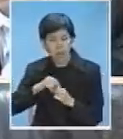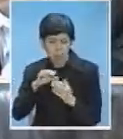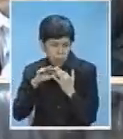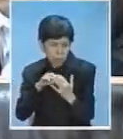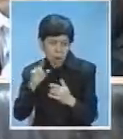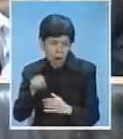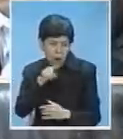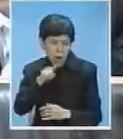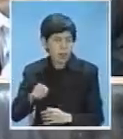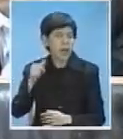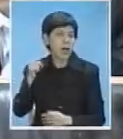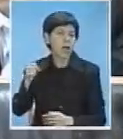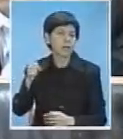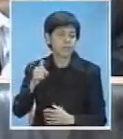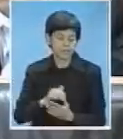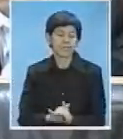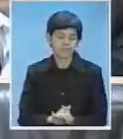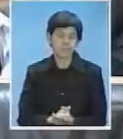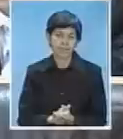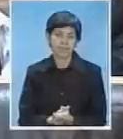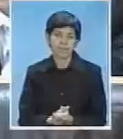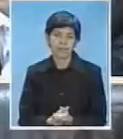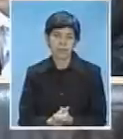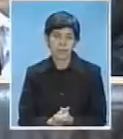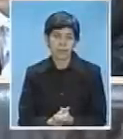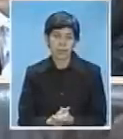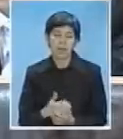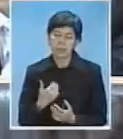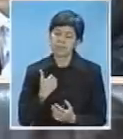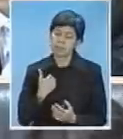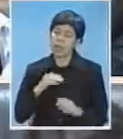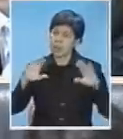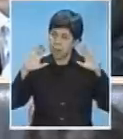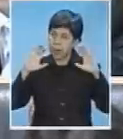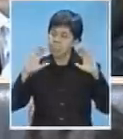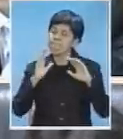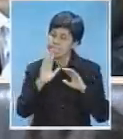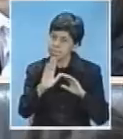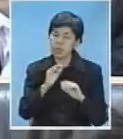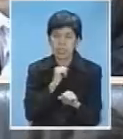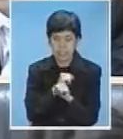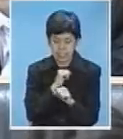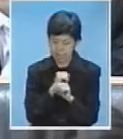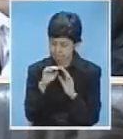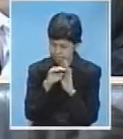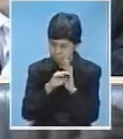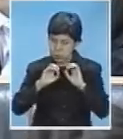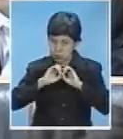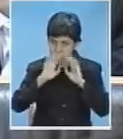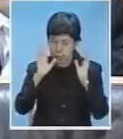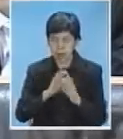ได้สิ่งเหล่านี้เป็นเรื่องที่รัฐบาลจะต้องกำหนดให้ชัดเ